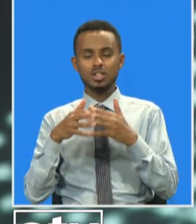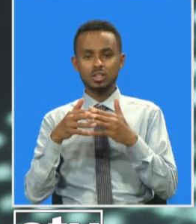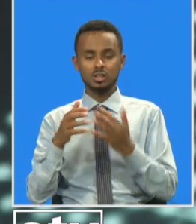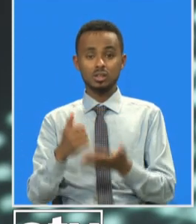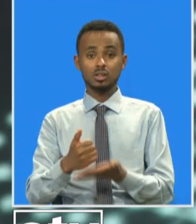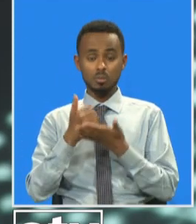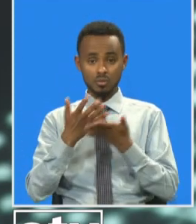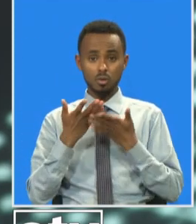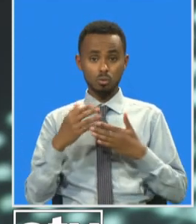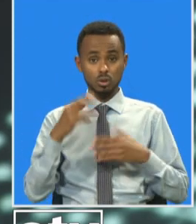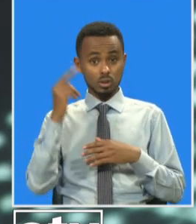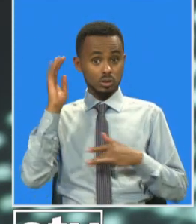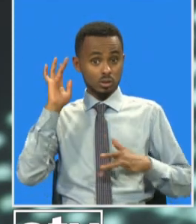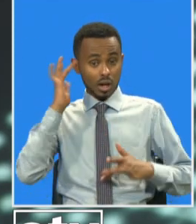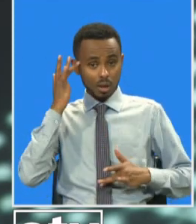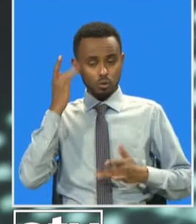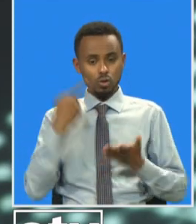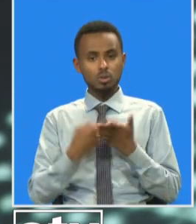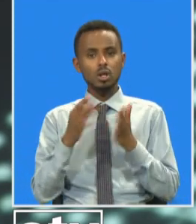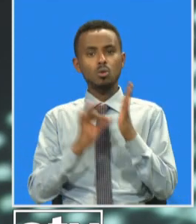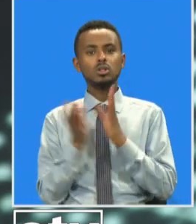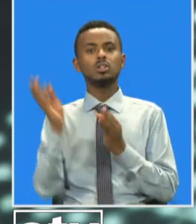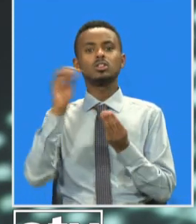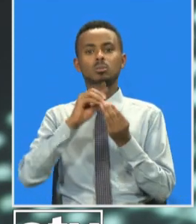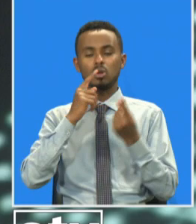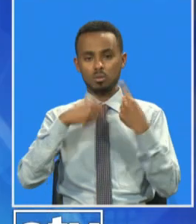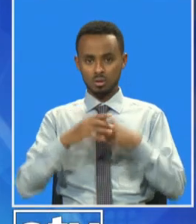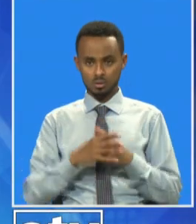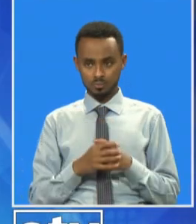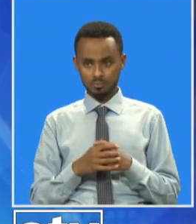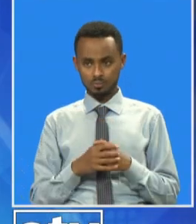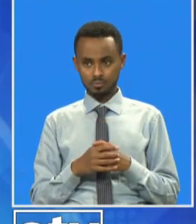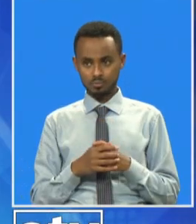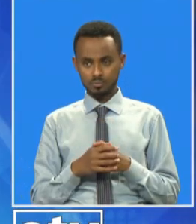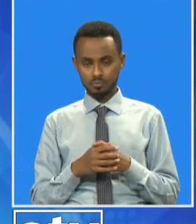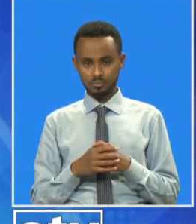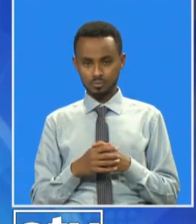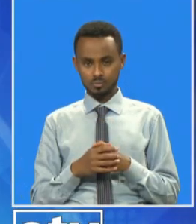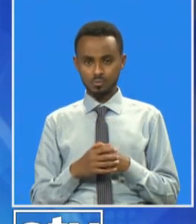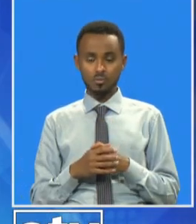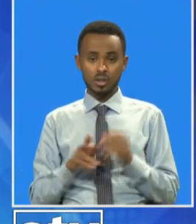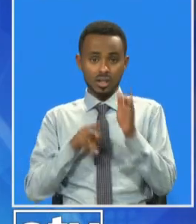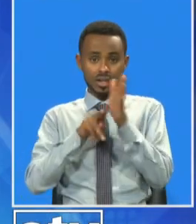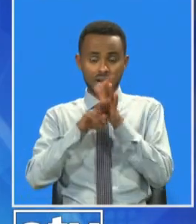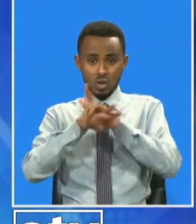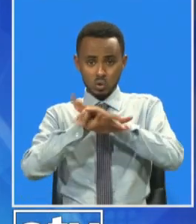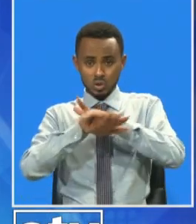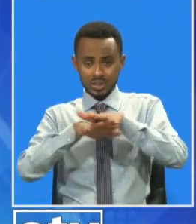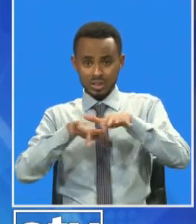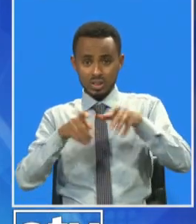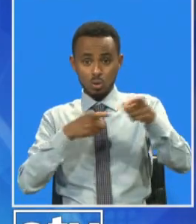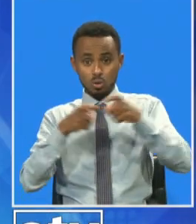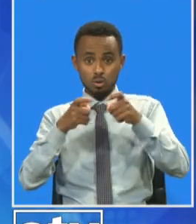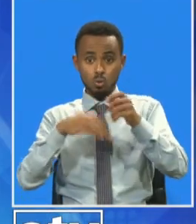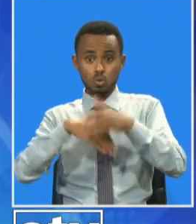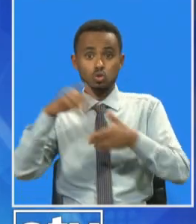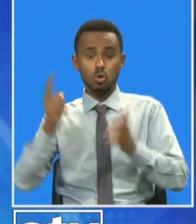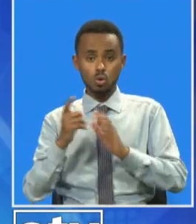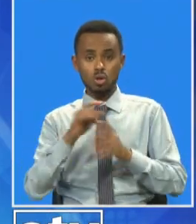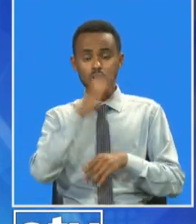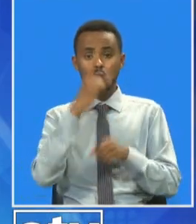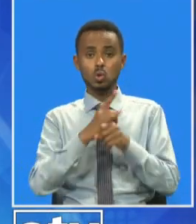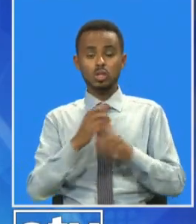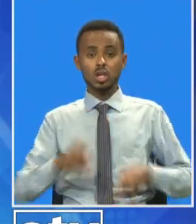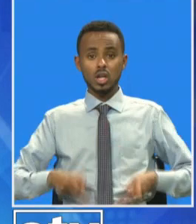የሚፈልጉ ታካሚዎቻችን በዛ ቁጥር እየጨመረ ነው የመጣው ማለት ነው የቫይረሱ ስርጭት ከቁጥጥር ውጪ ሆኖ ዜጎችን